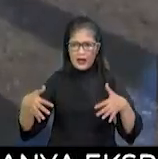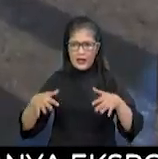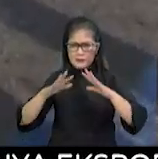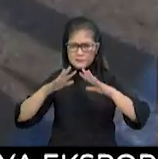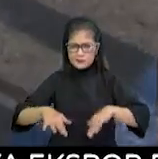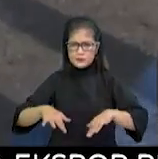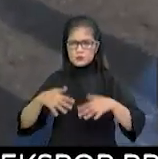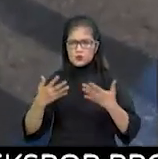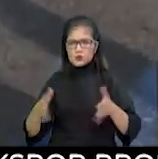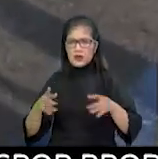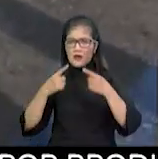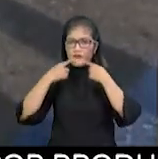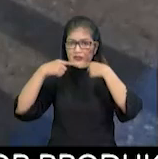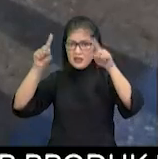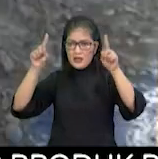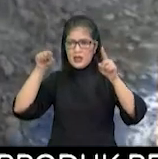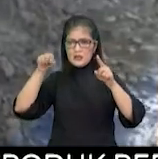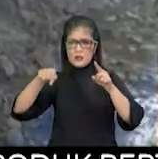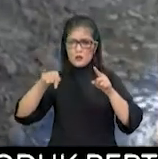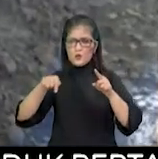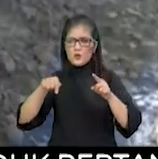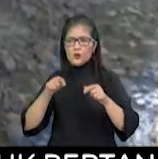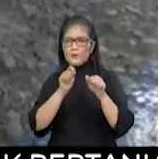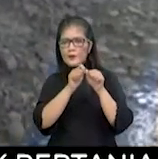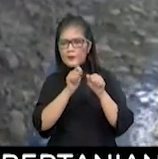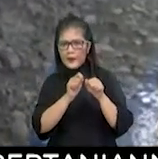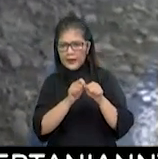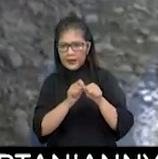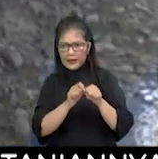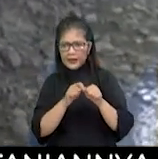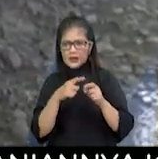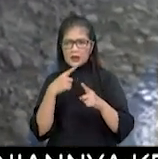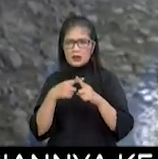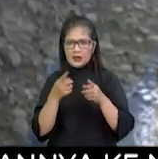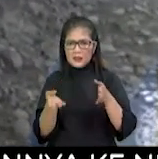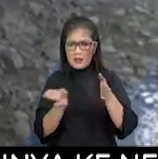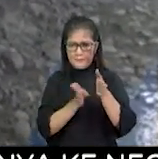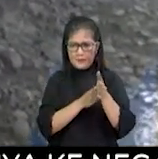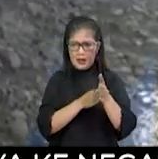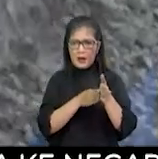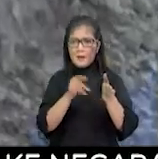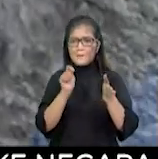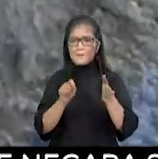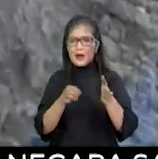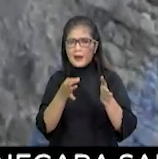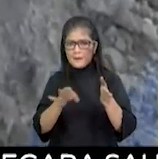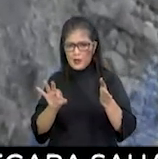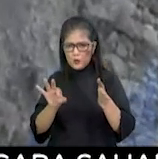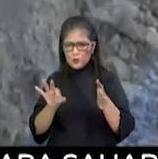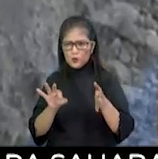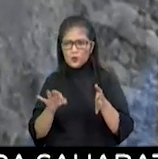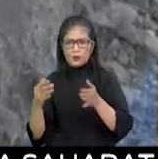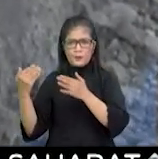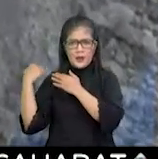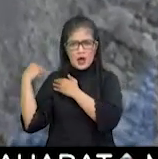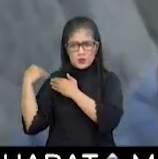Pasca viralnya video, pihak rekanan pun memperbaiki dengan menambal retakan menggunakan semen baru. Penanggung jawab proyek